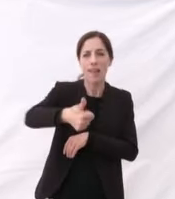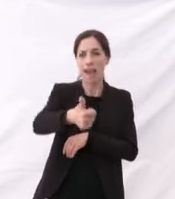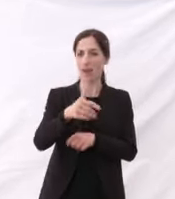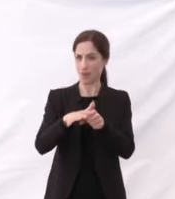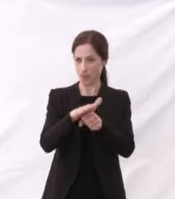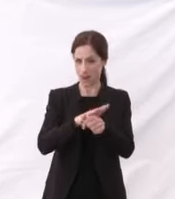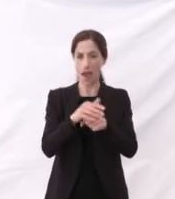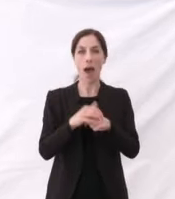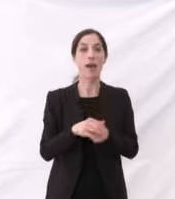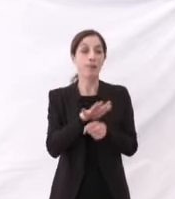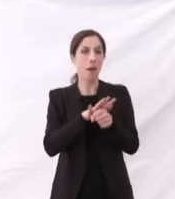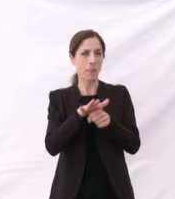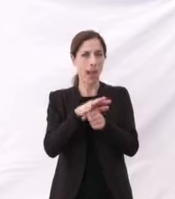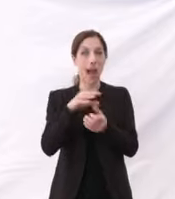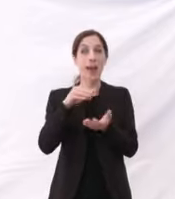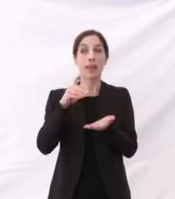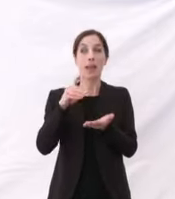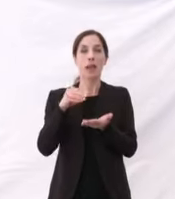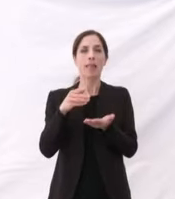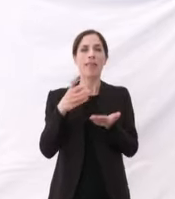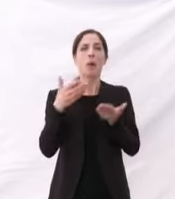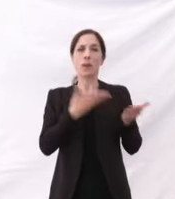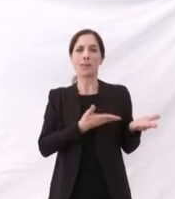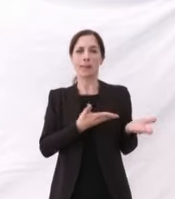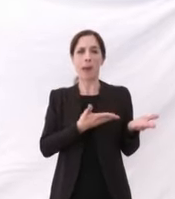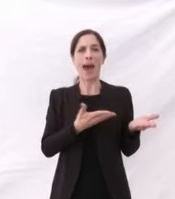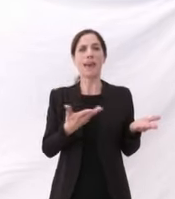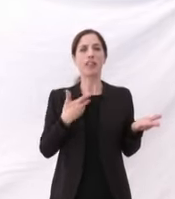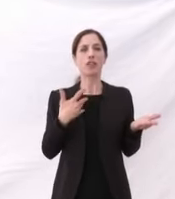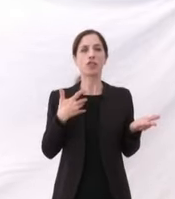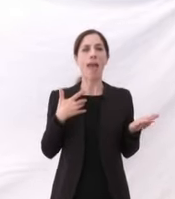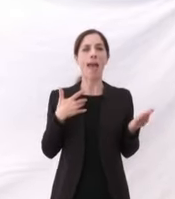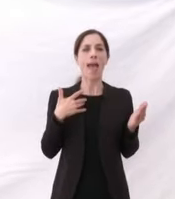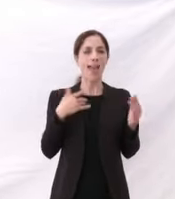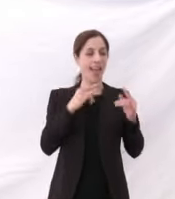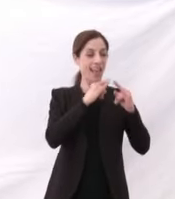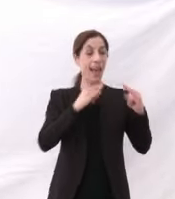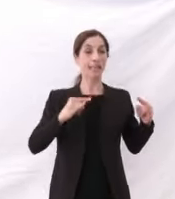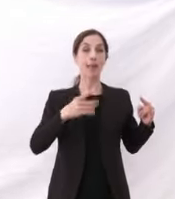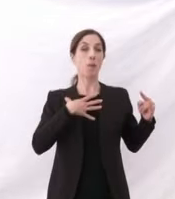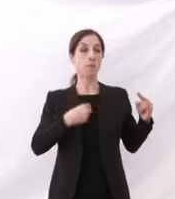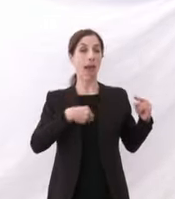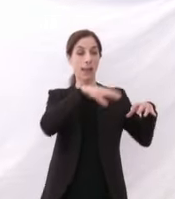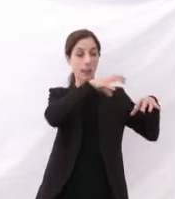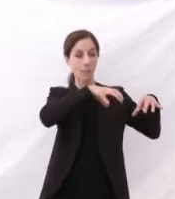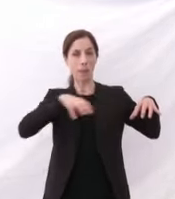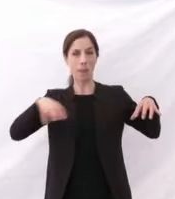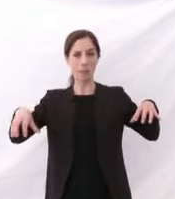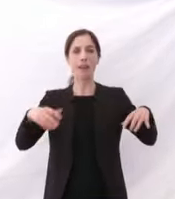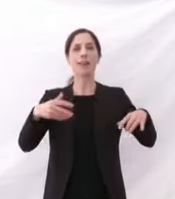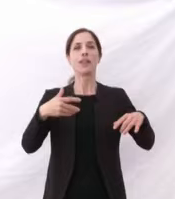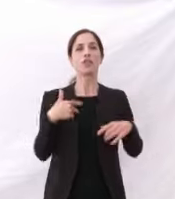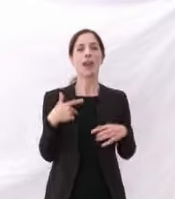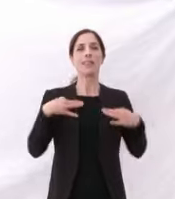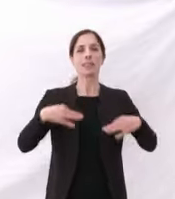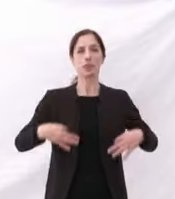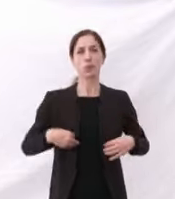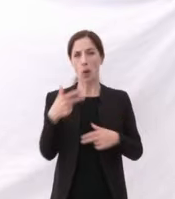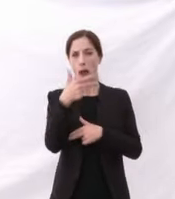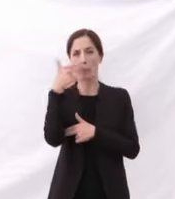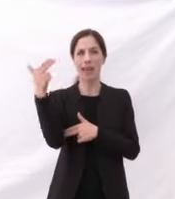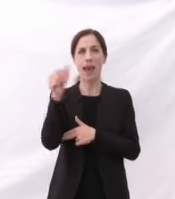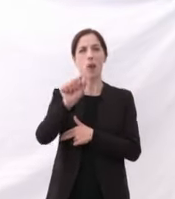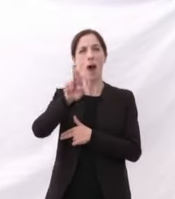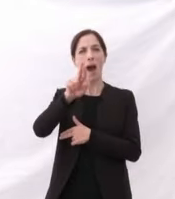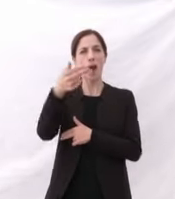questa parte in modo tale che possiate recarvi lì dove ci sono quei gazebo bianchi, dove l'Istituto Alberghiero Artusi, che